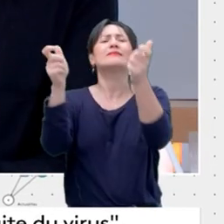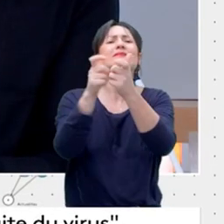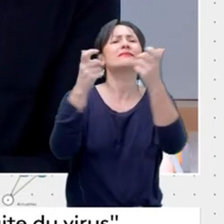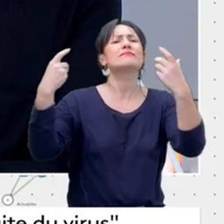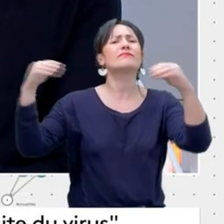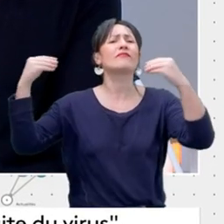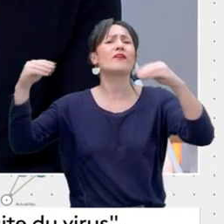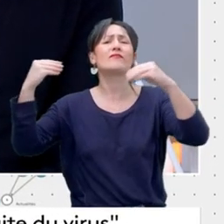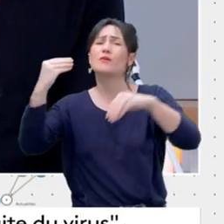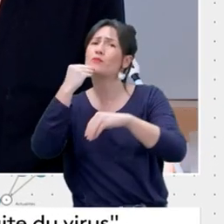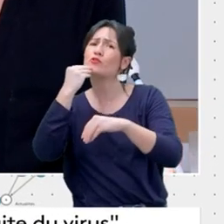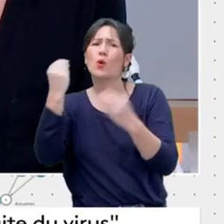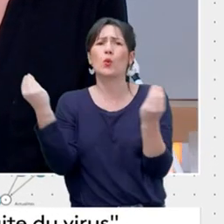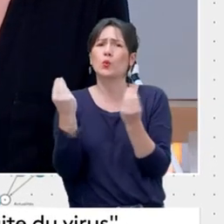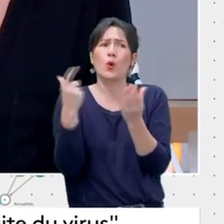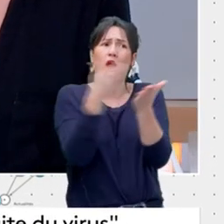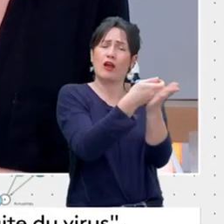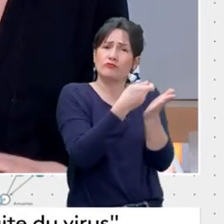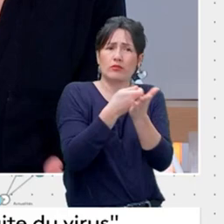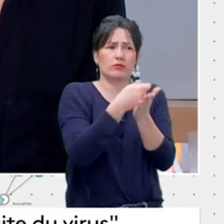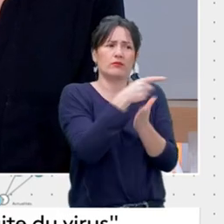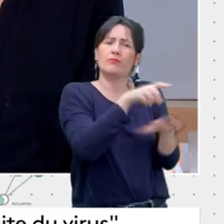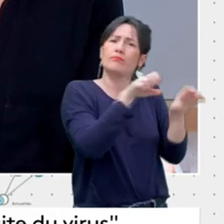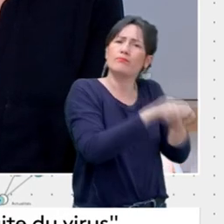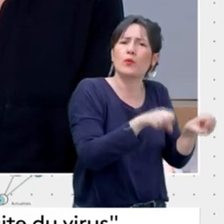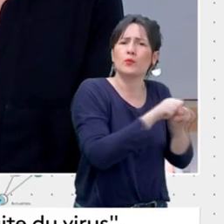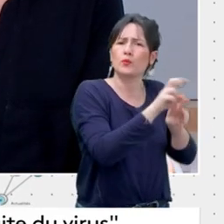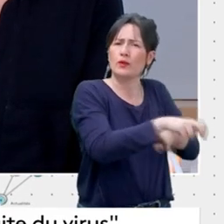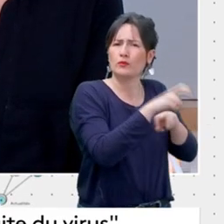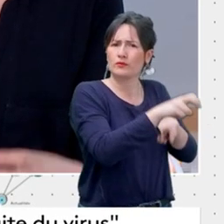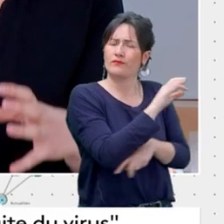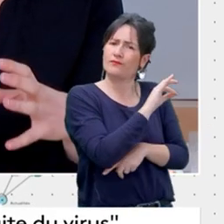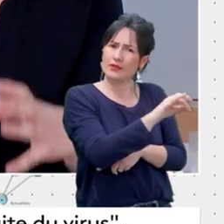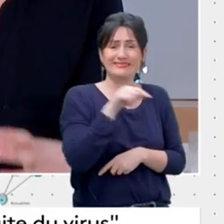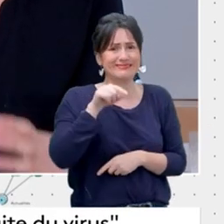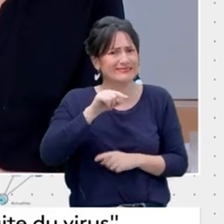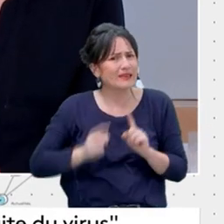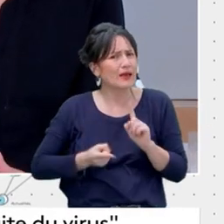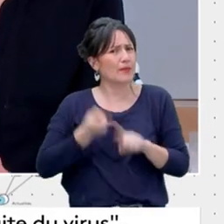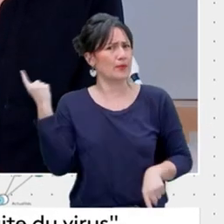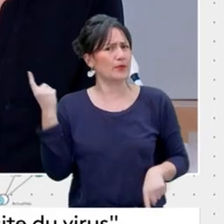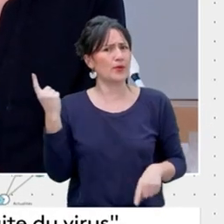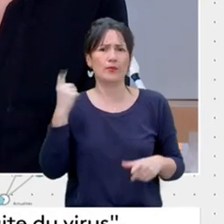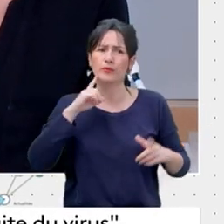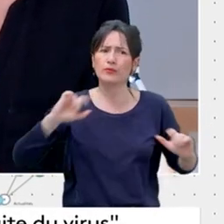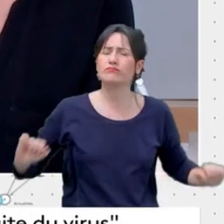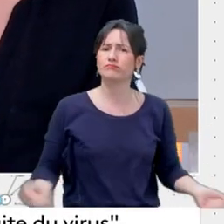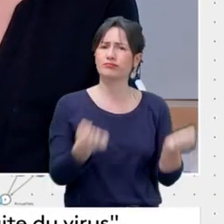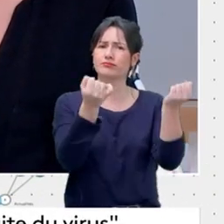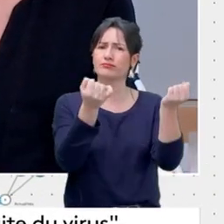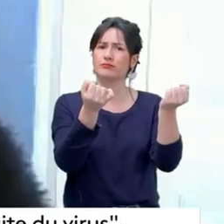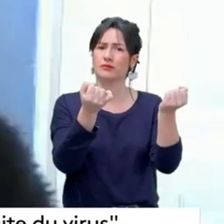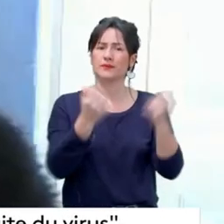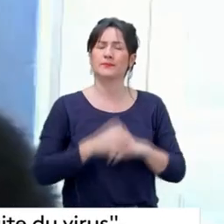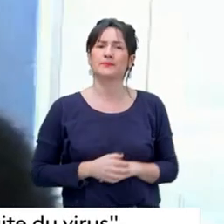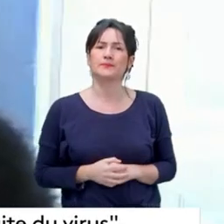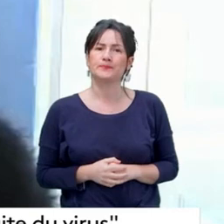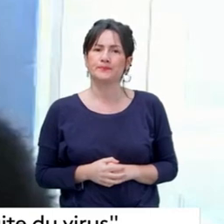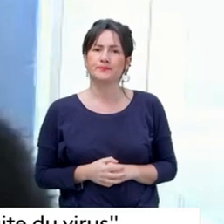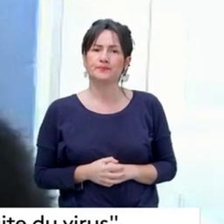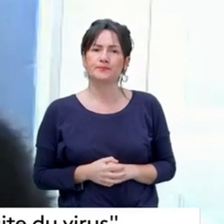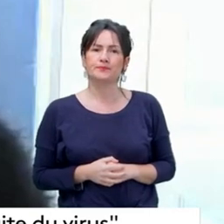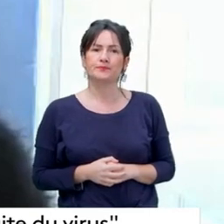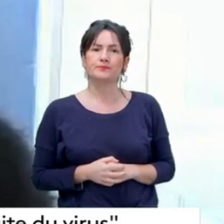auprès des producteurs français. C'est aujourd'hui une nécessité absolue pour le monde agricole dans cette situation d'épidémie. Écoutez,